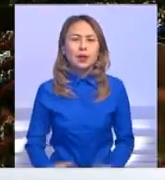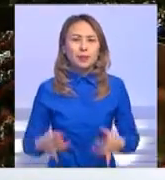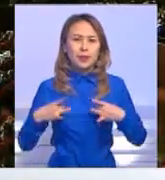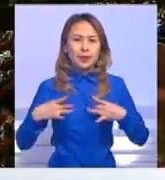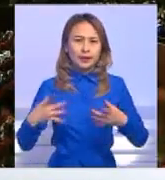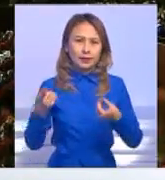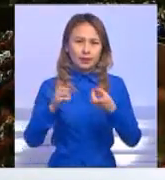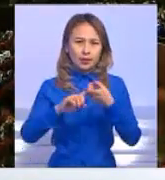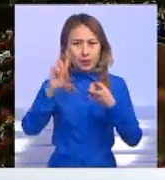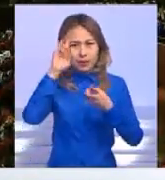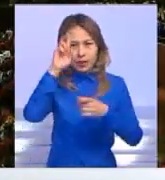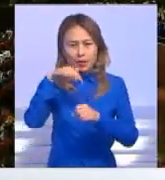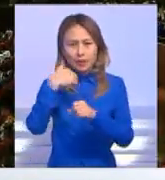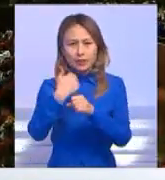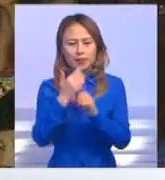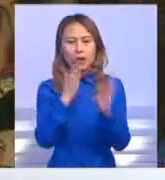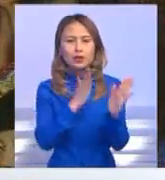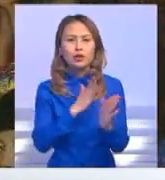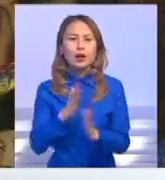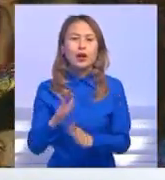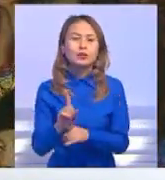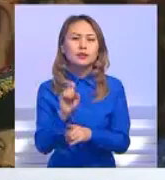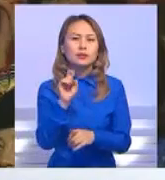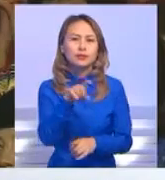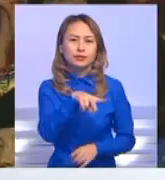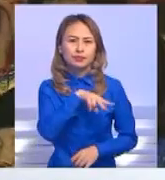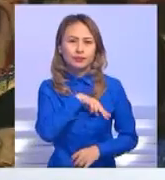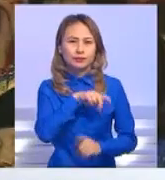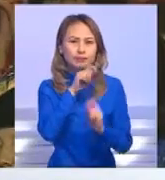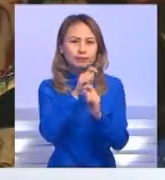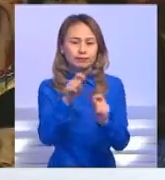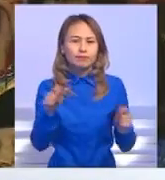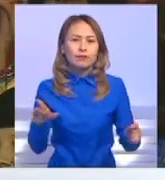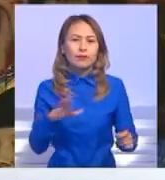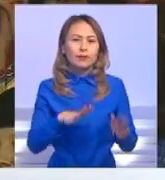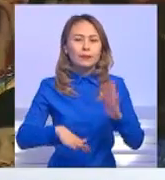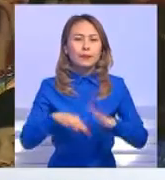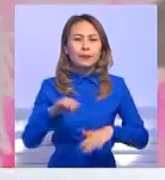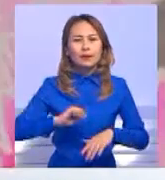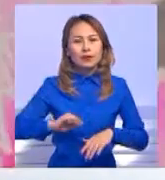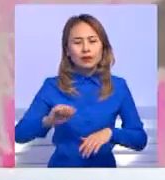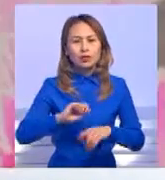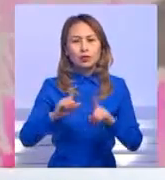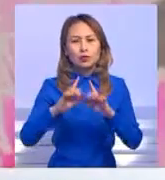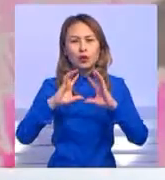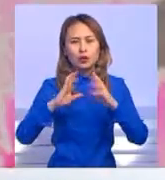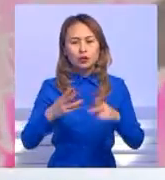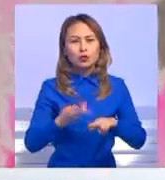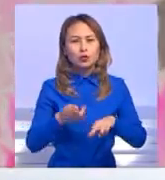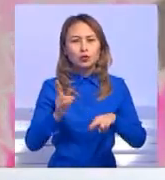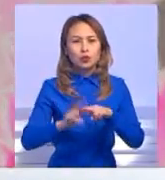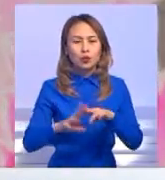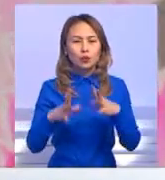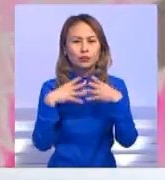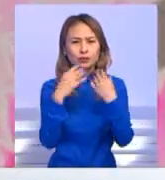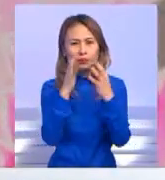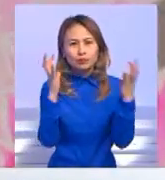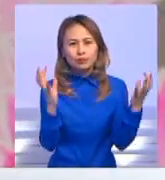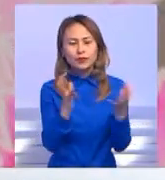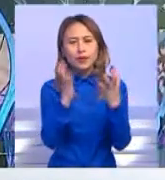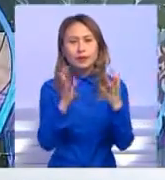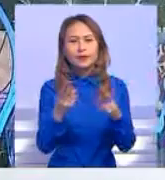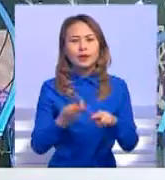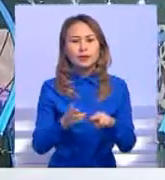Мереке қарсаңында мемлекет басшысы бірқатар азаматшыларға алтын алқа табыстады. Бір қолымен бесікті тербетіп, ұрпақтың ұйытқысы болып отырған